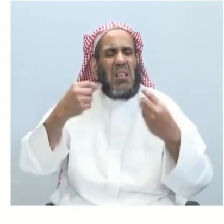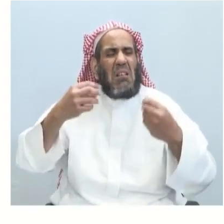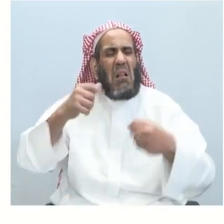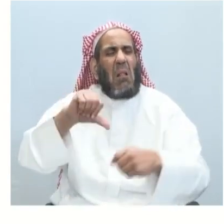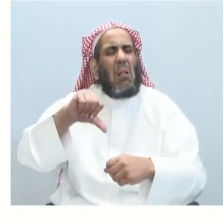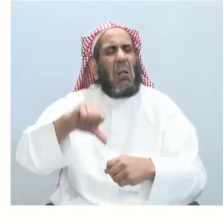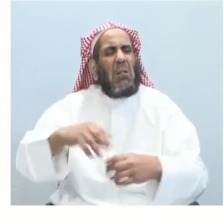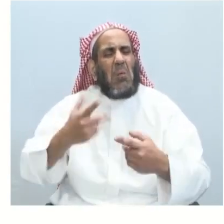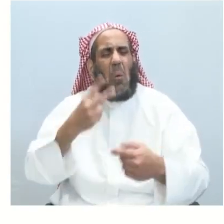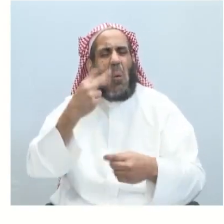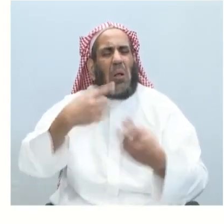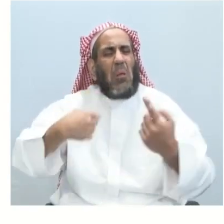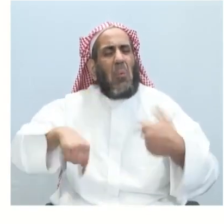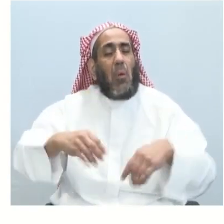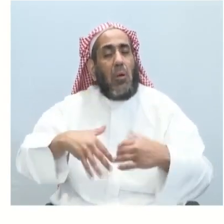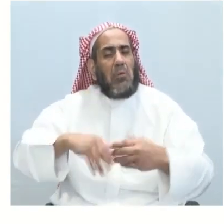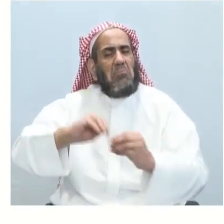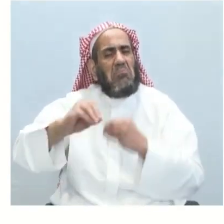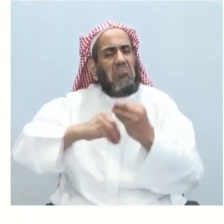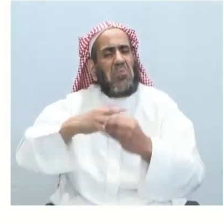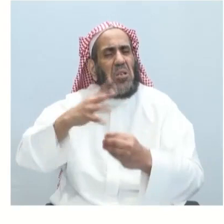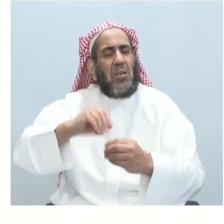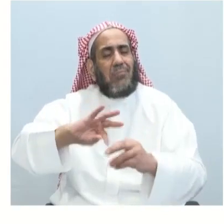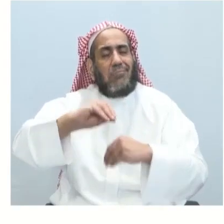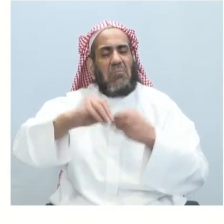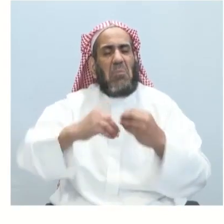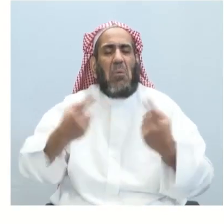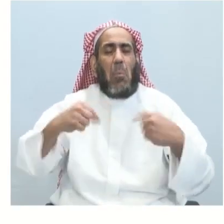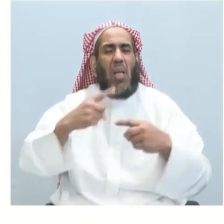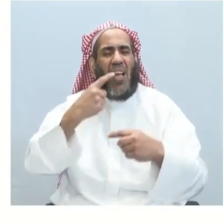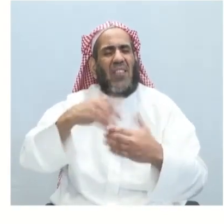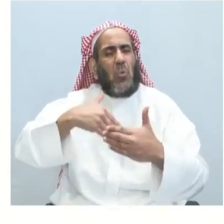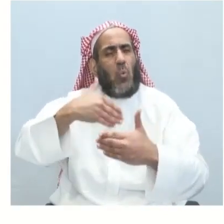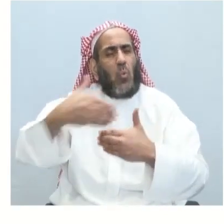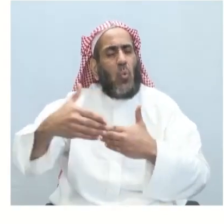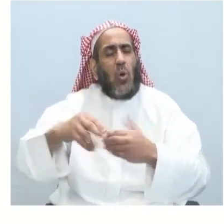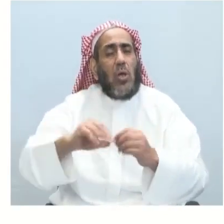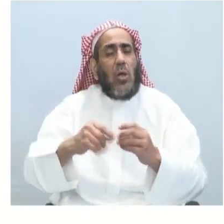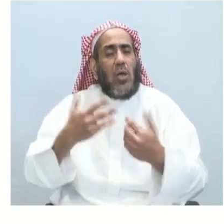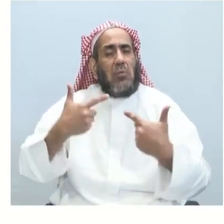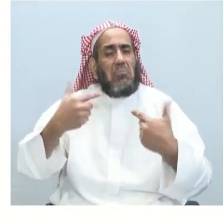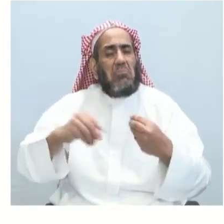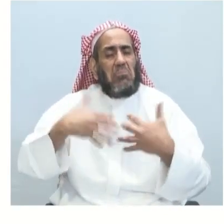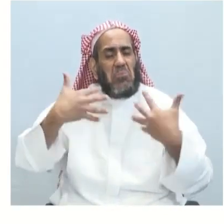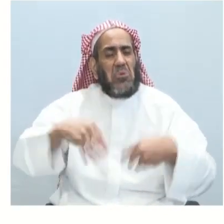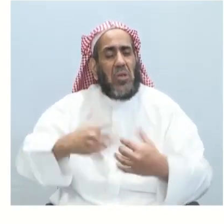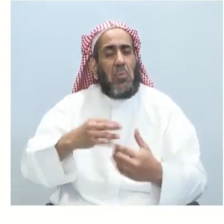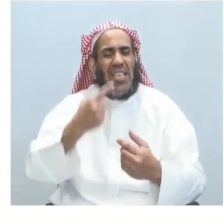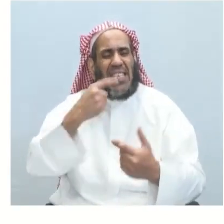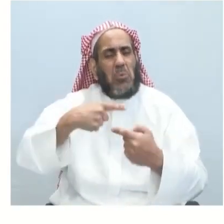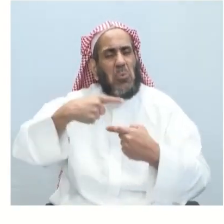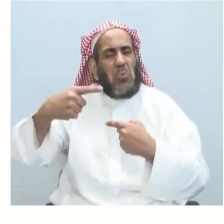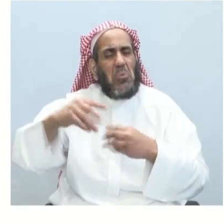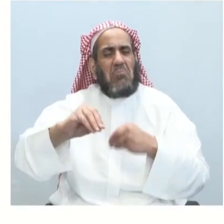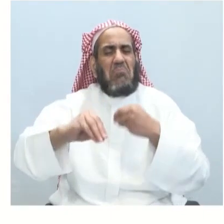لبس لبس بالي بعد ان كان جديدا اصبح باليا وقديما بعد فتره طويله وا اي شيء يكون عندك جديد بعد زمن طويل سيكون